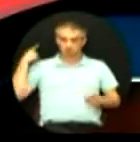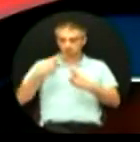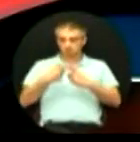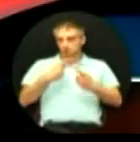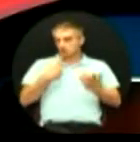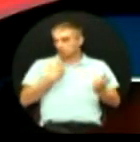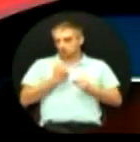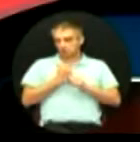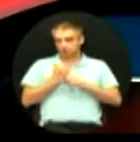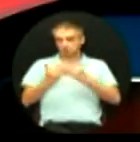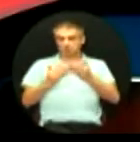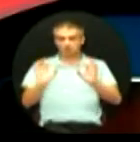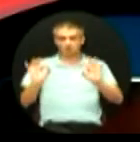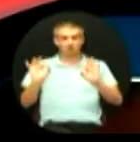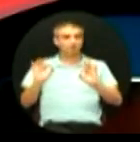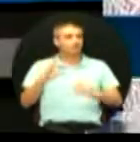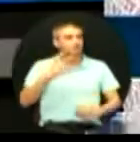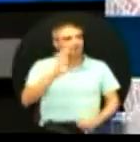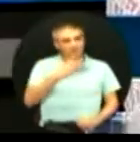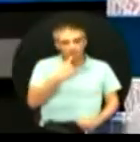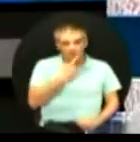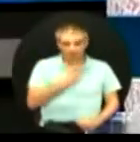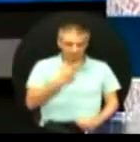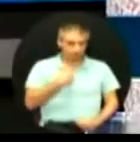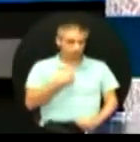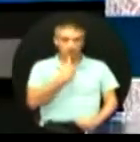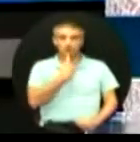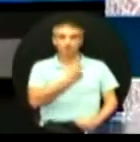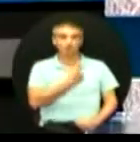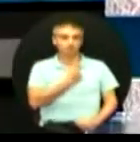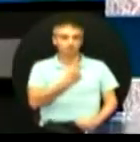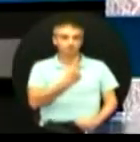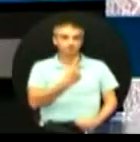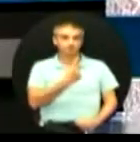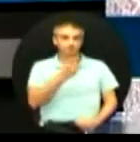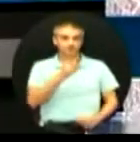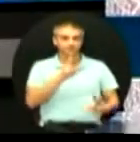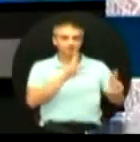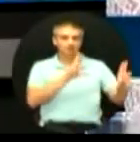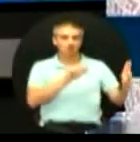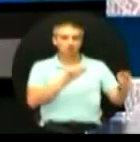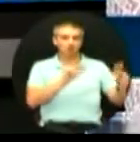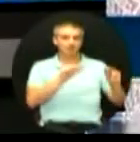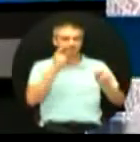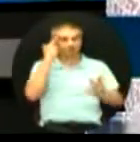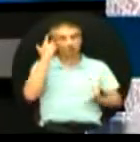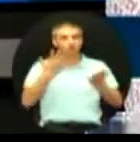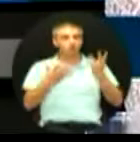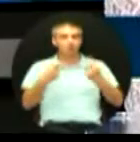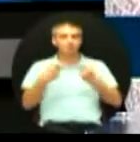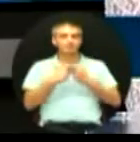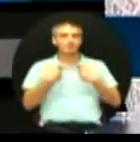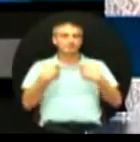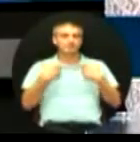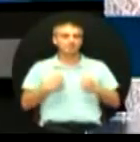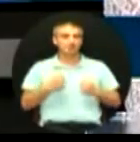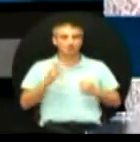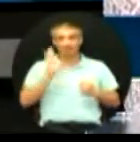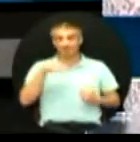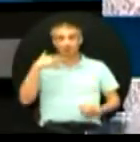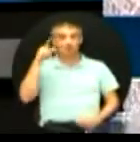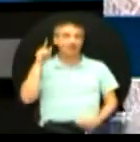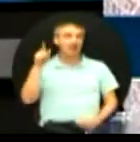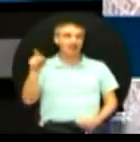גמגם לכאן ולשם. מה שנתניהו אמר ומה שאני אומרת, זה בעצם זהה. השיקולים הם שיקולי ביטחון, גם אם תהיה